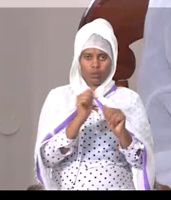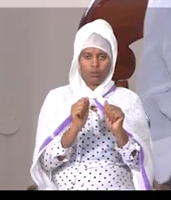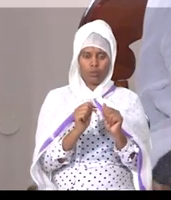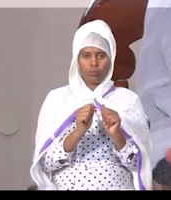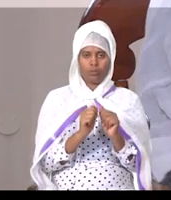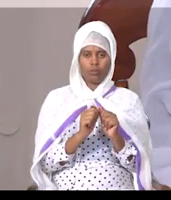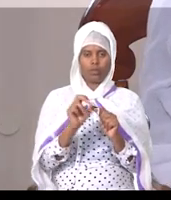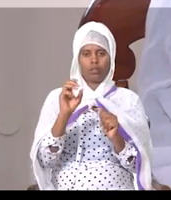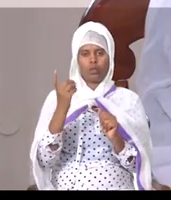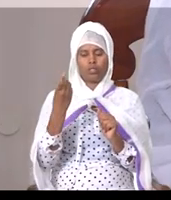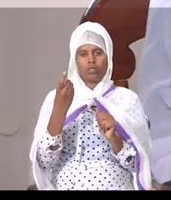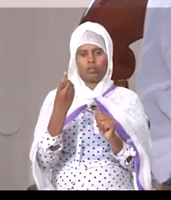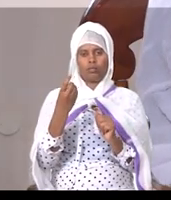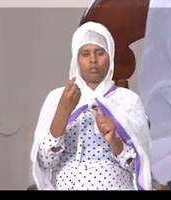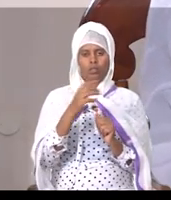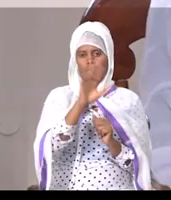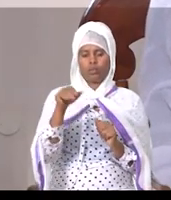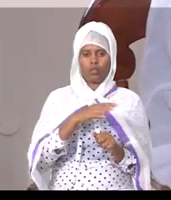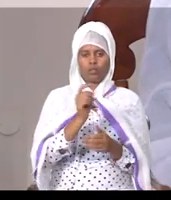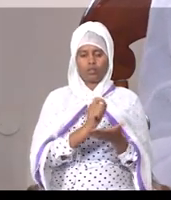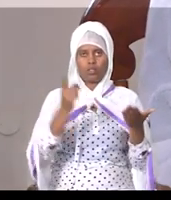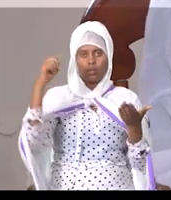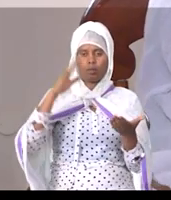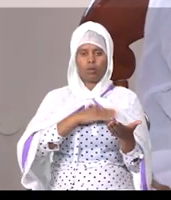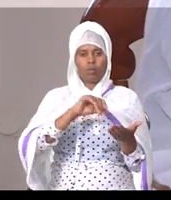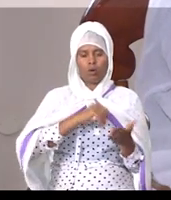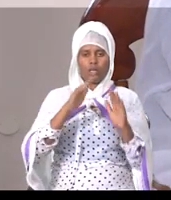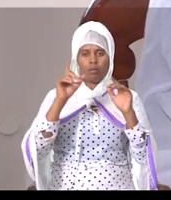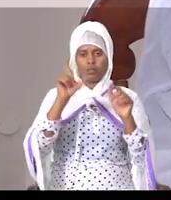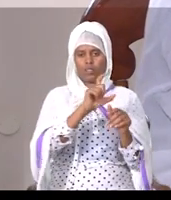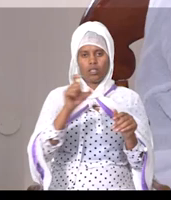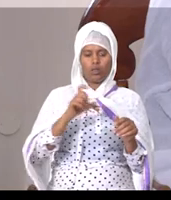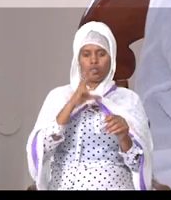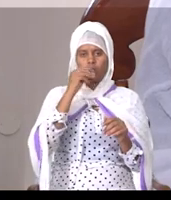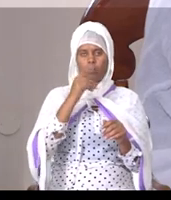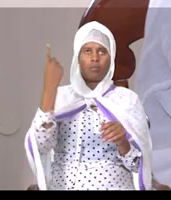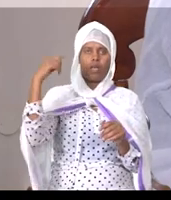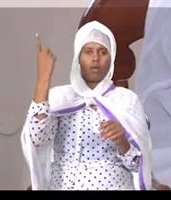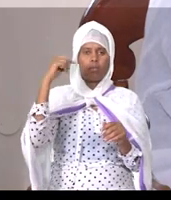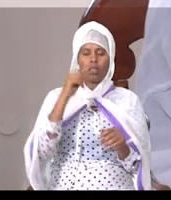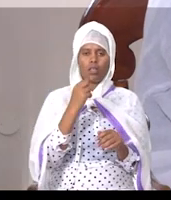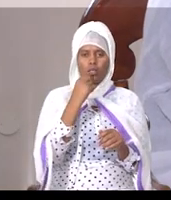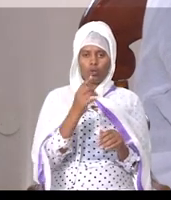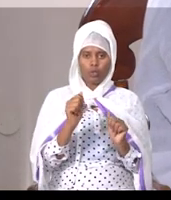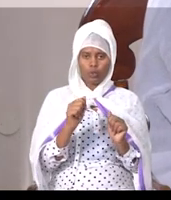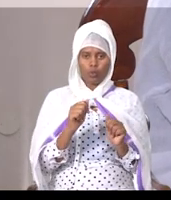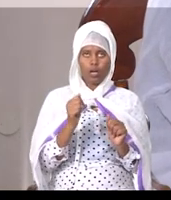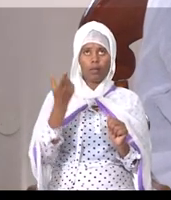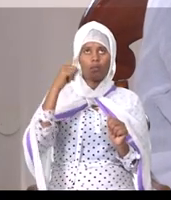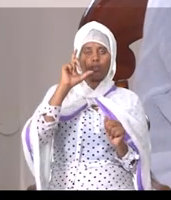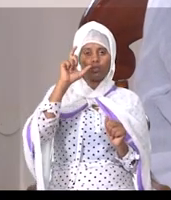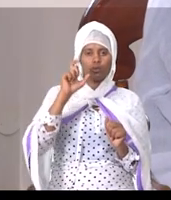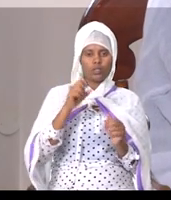ماتيوس مراف 27 تنزلو املاچي املاچي ازبل املاحنا مدحنا يسوع تناغور قالالمو ناملح املاح